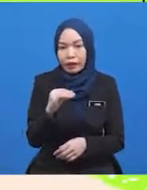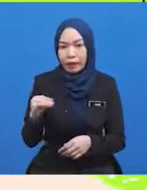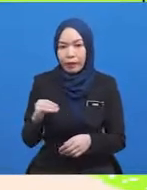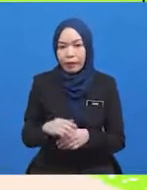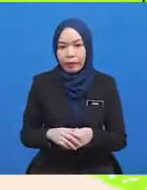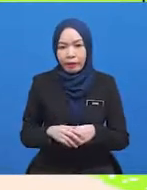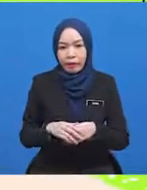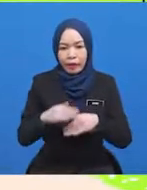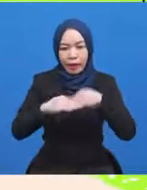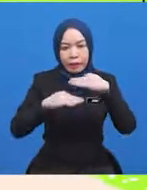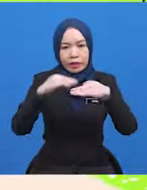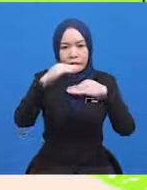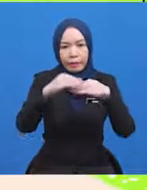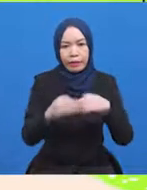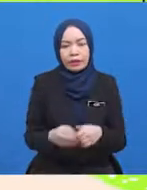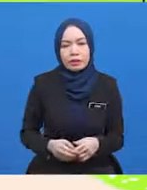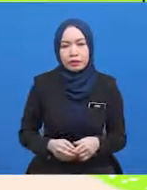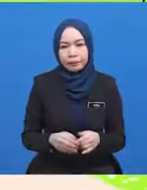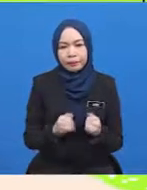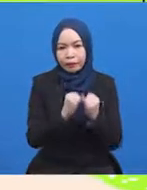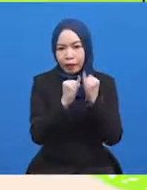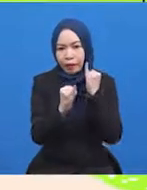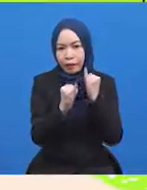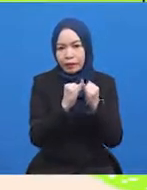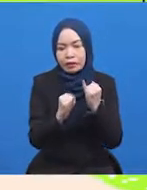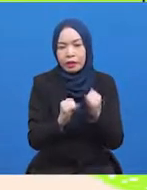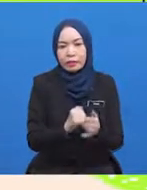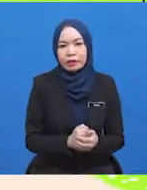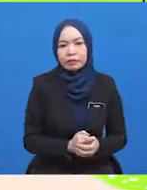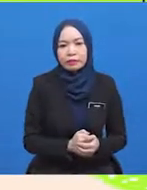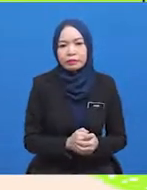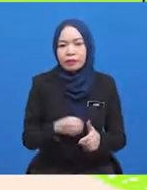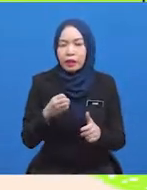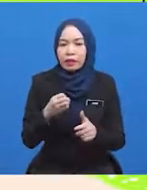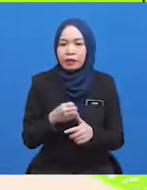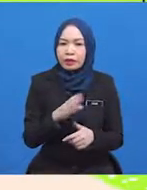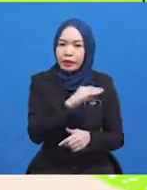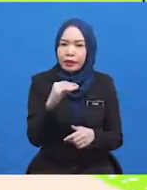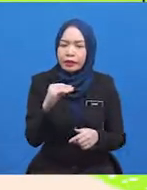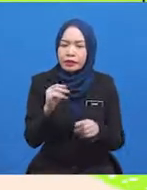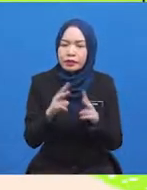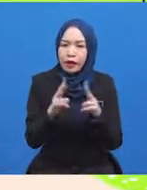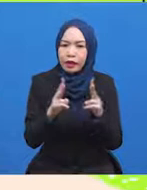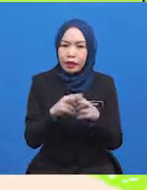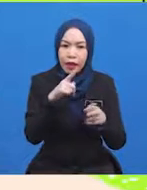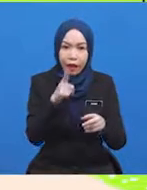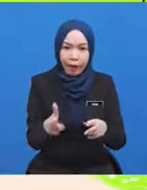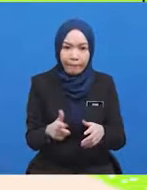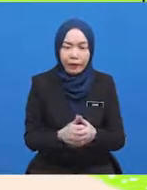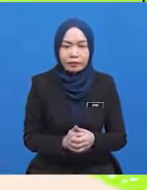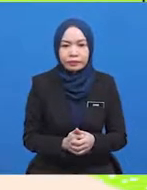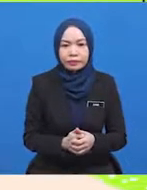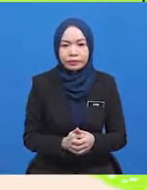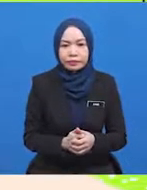atau berstruktur. Batuan ini terbentuk dalam masa yang sangat lama. Uniknya,